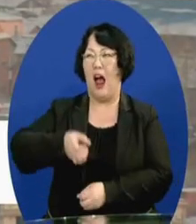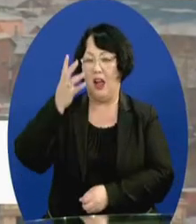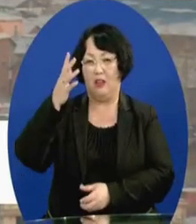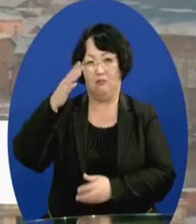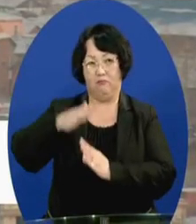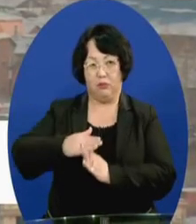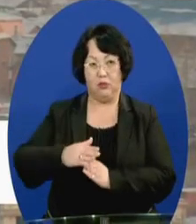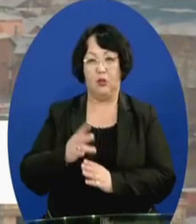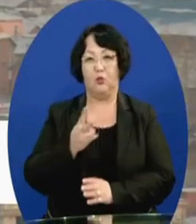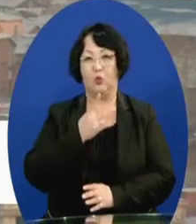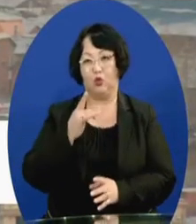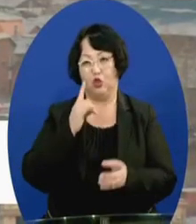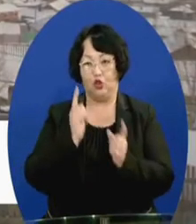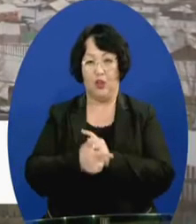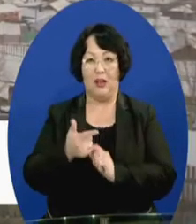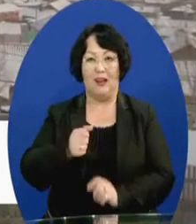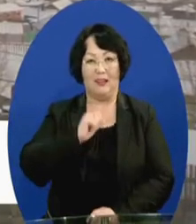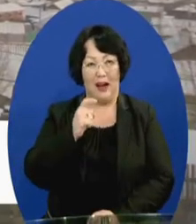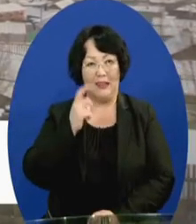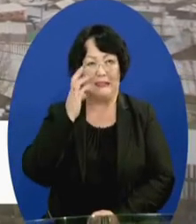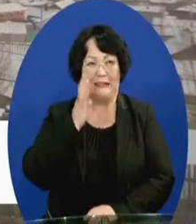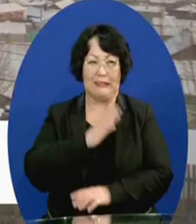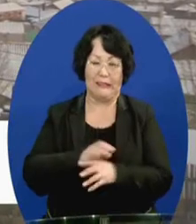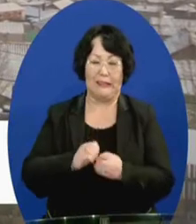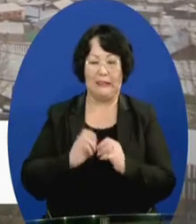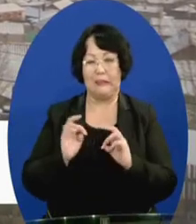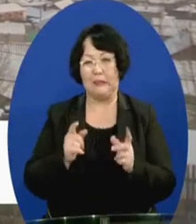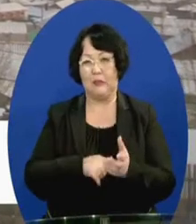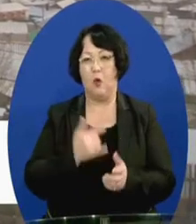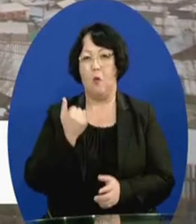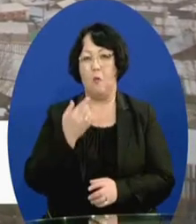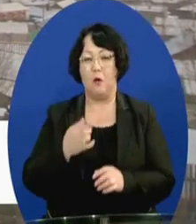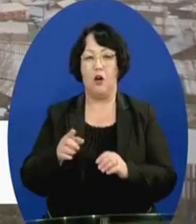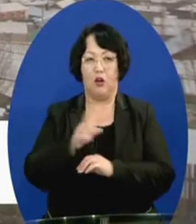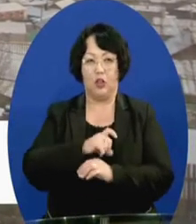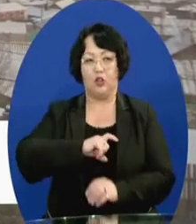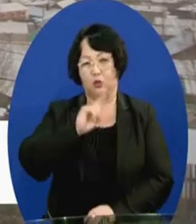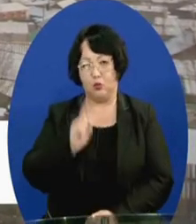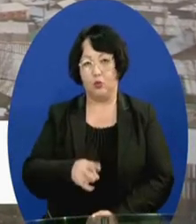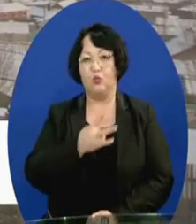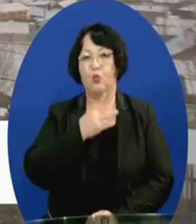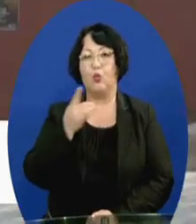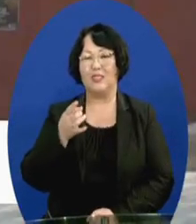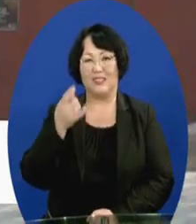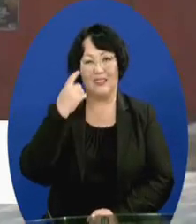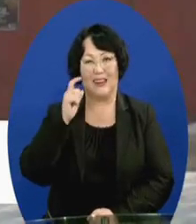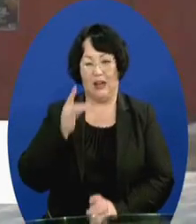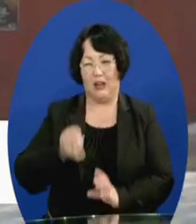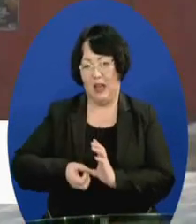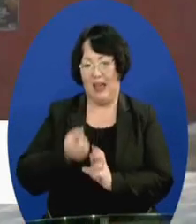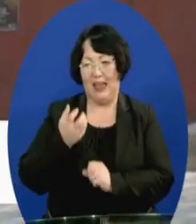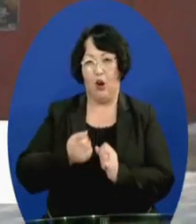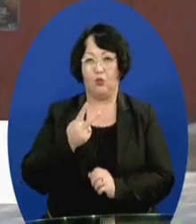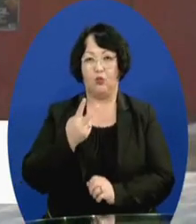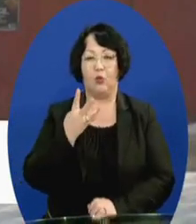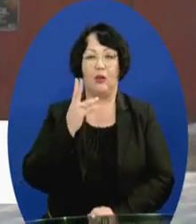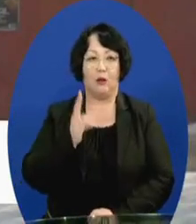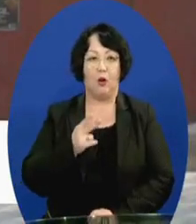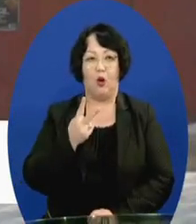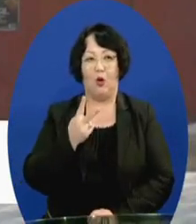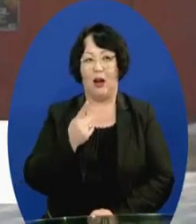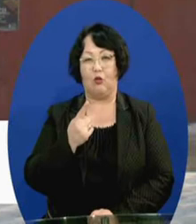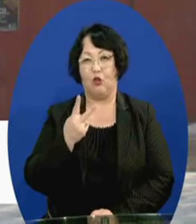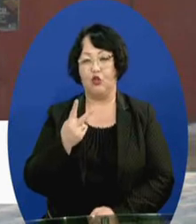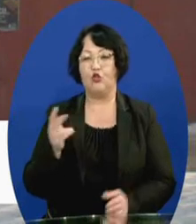эсвэл нүүрсийг газар солих хэрэгтэй болж байгаа юм. Өнөөдрийн байдлаар нийслэл зөвшөөрөлтэй нүүрс төлдөг 24 компани